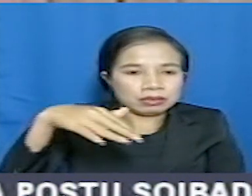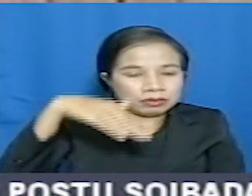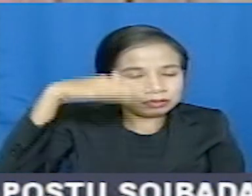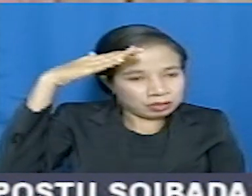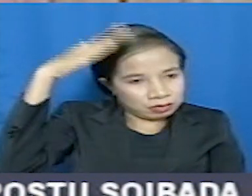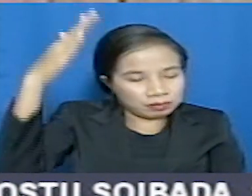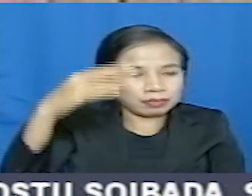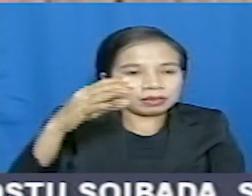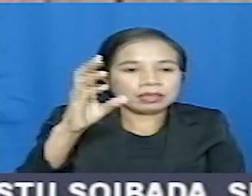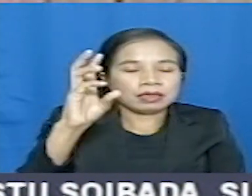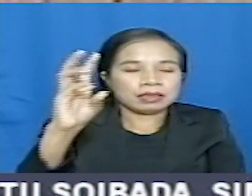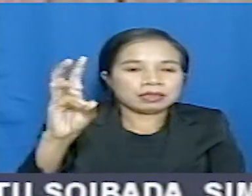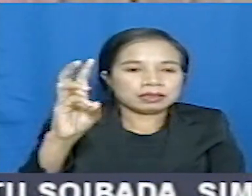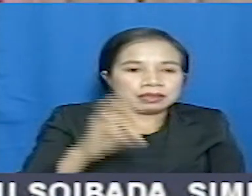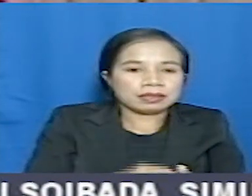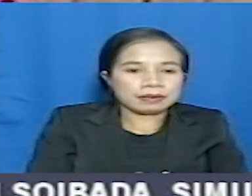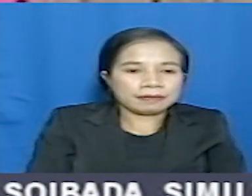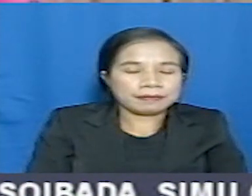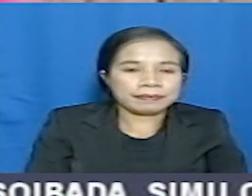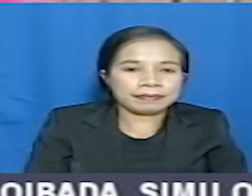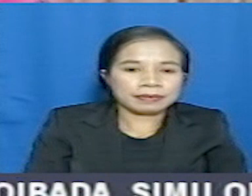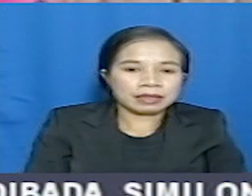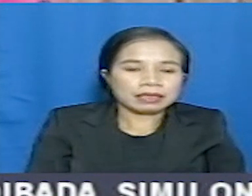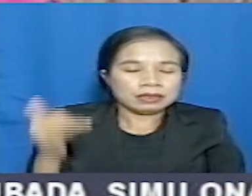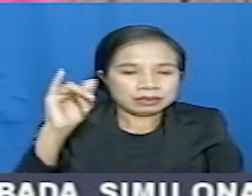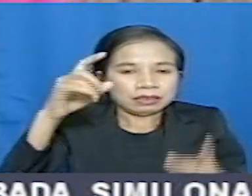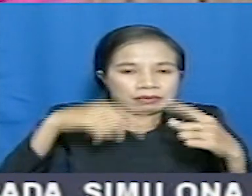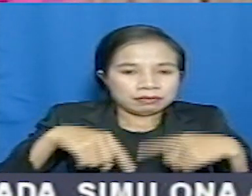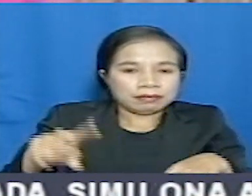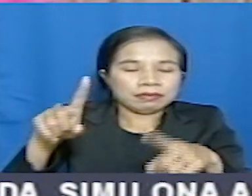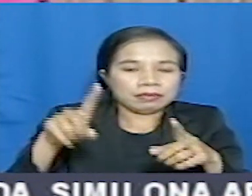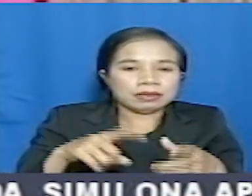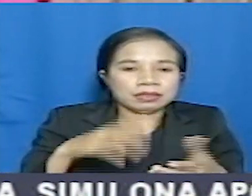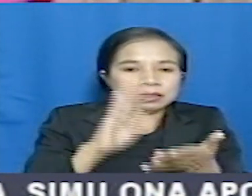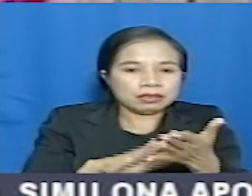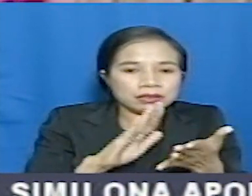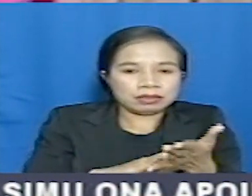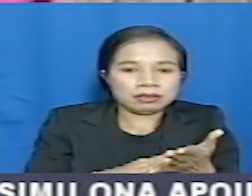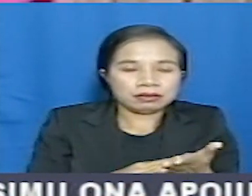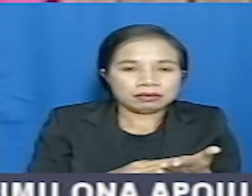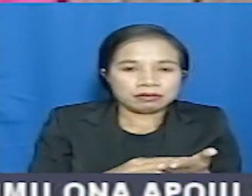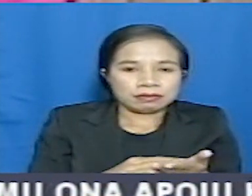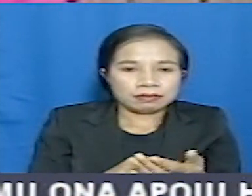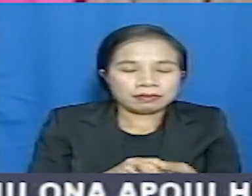5 anos pasaba 6 anos ne sira ba asesona ba ihe skola